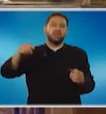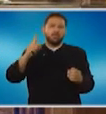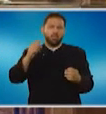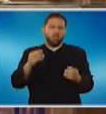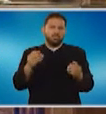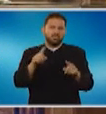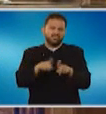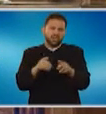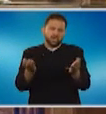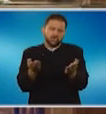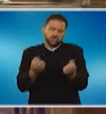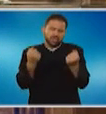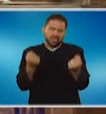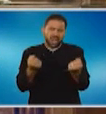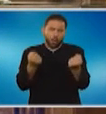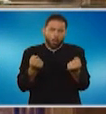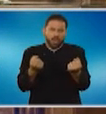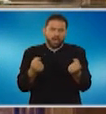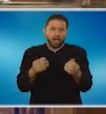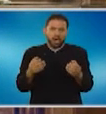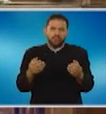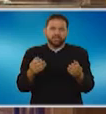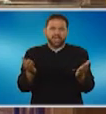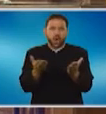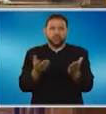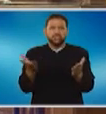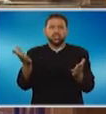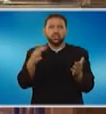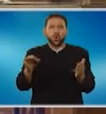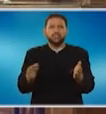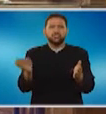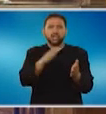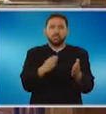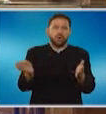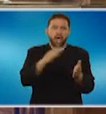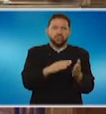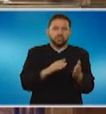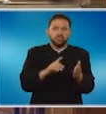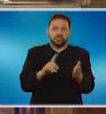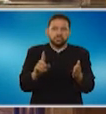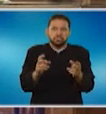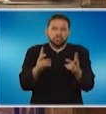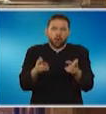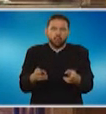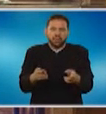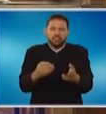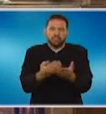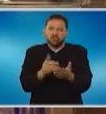pe la 20 de pagini și au terminat bâlciul, pentru că n-a fost cineva alături de ei care să le spună: